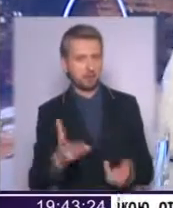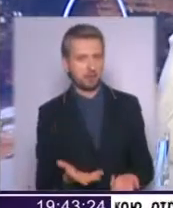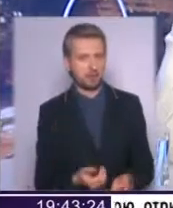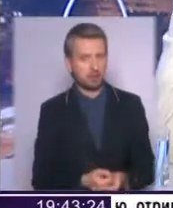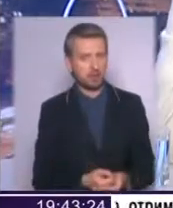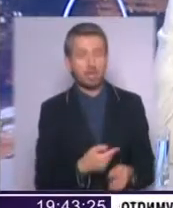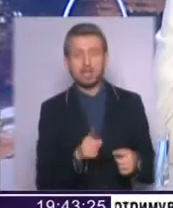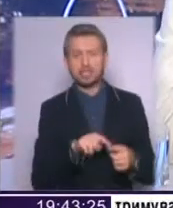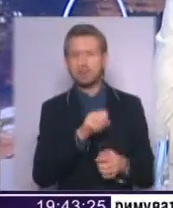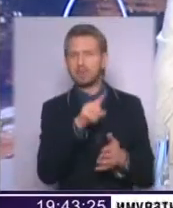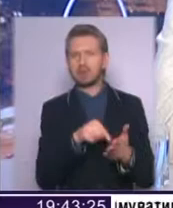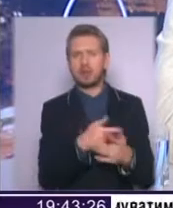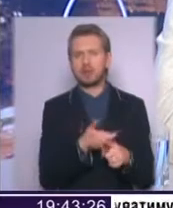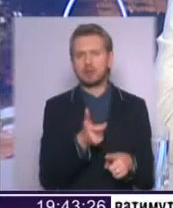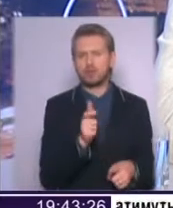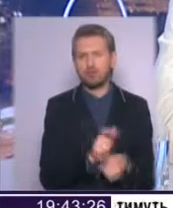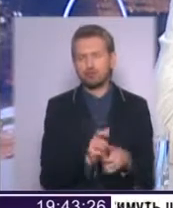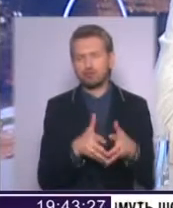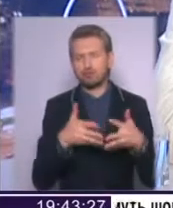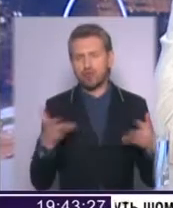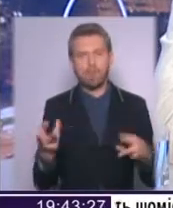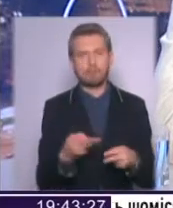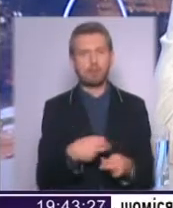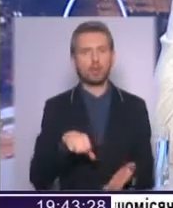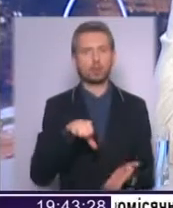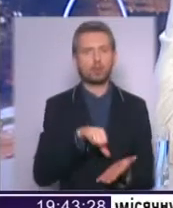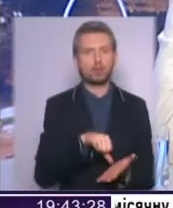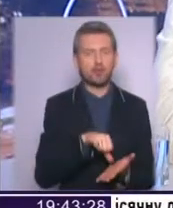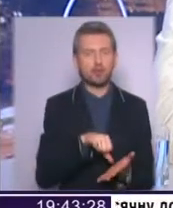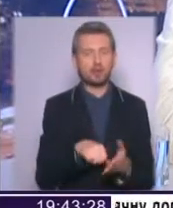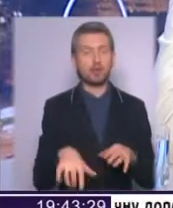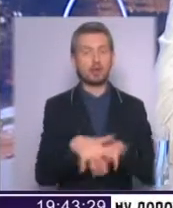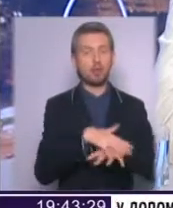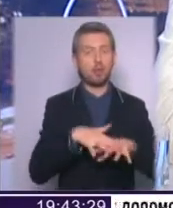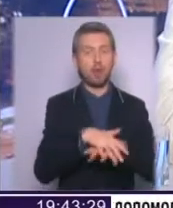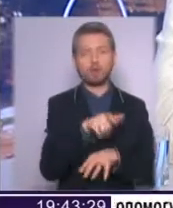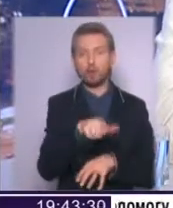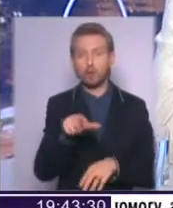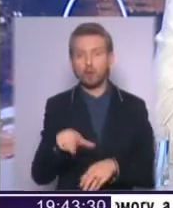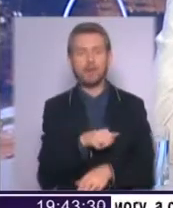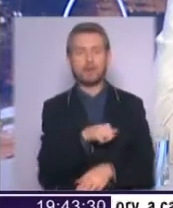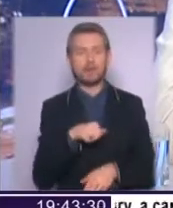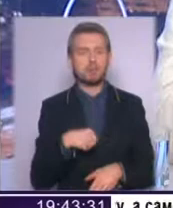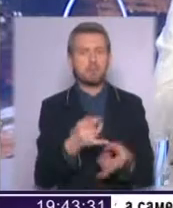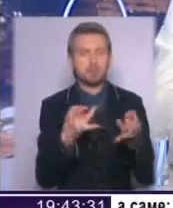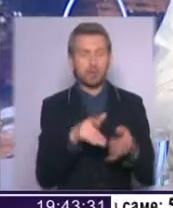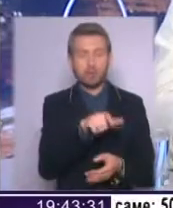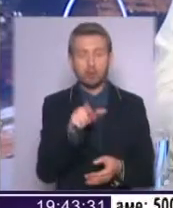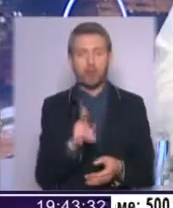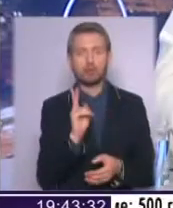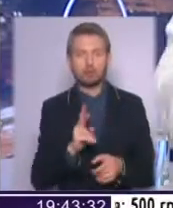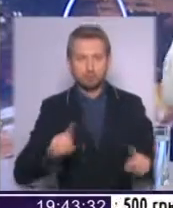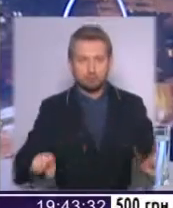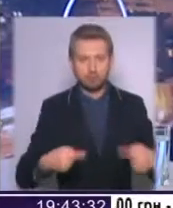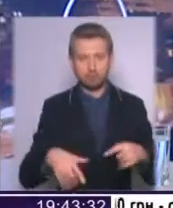бачите, це питання досить широке. І ще раз кажу, без участі громадськості, самих простих людей, які зробили Майдан,